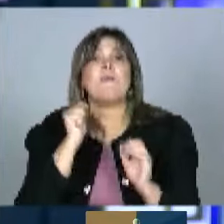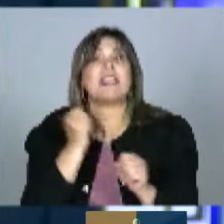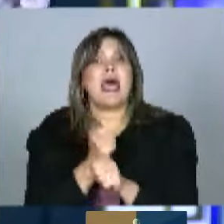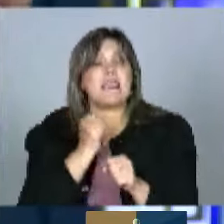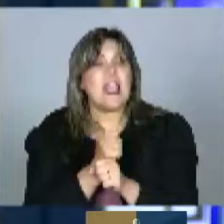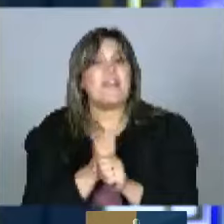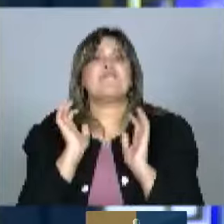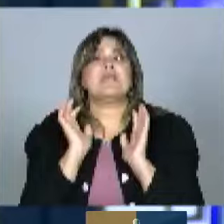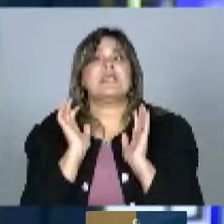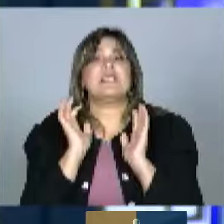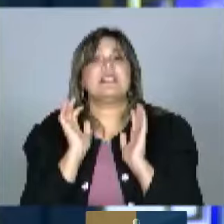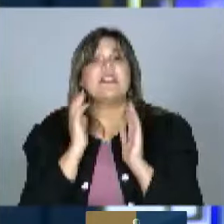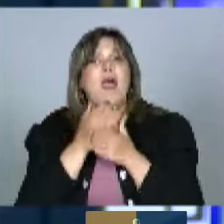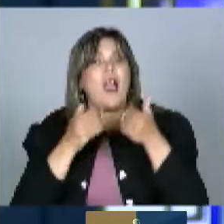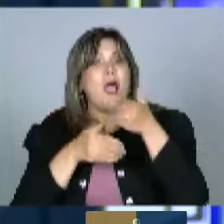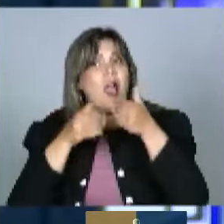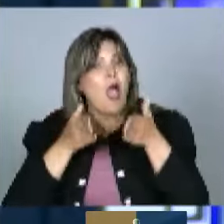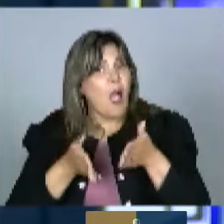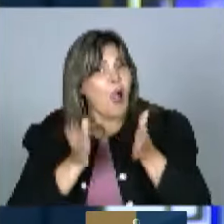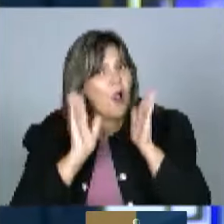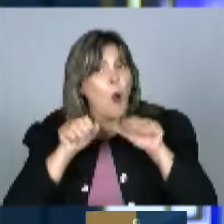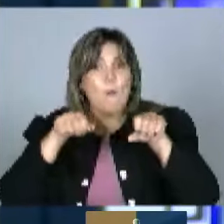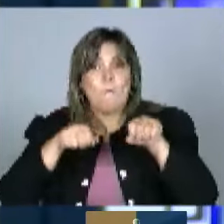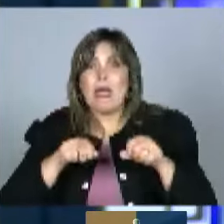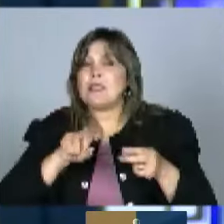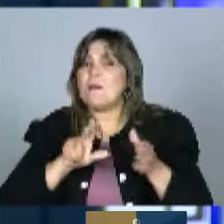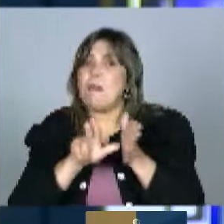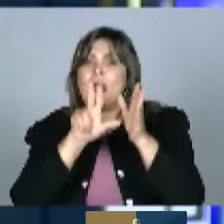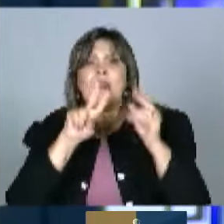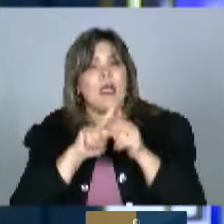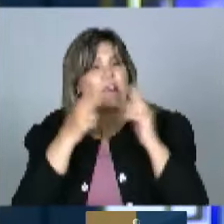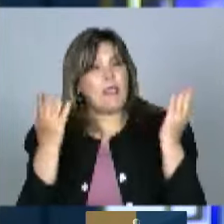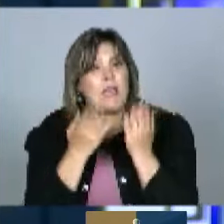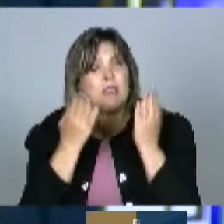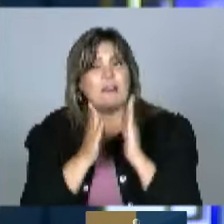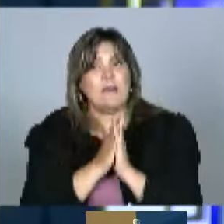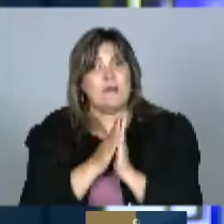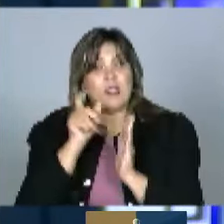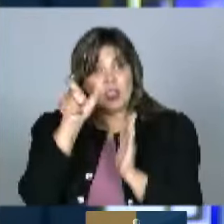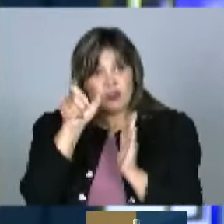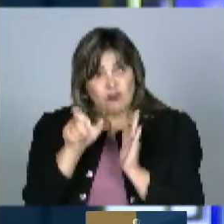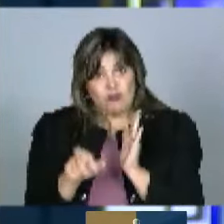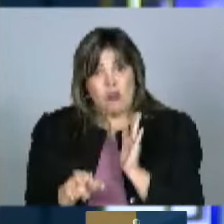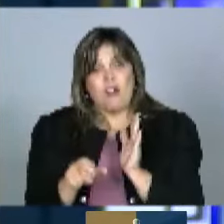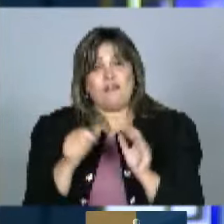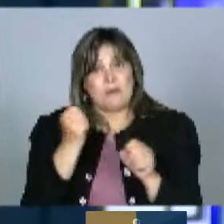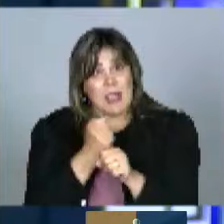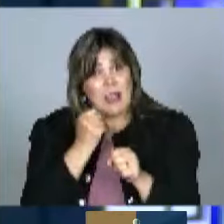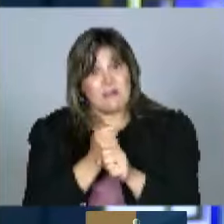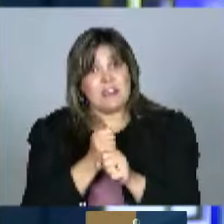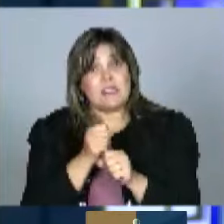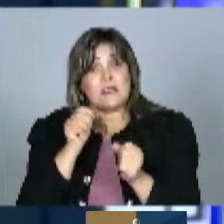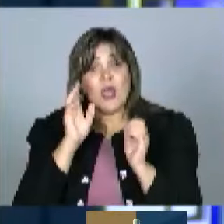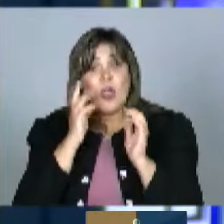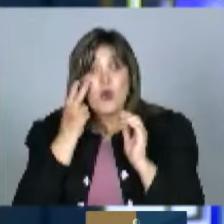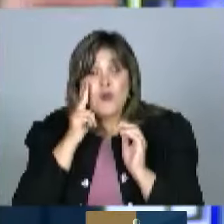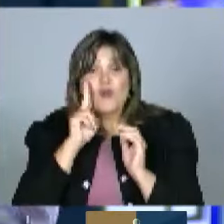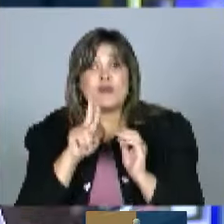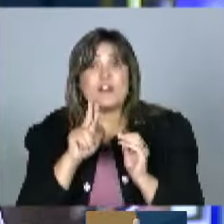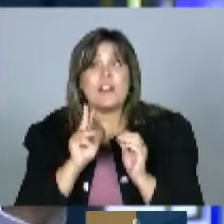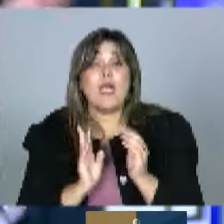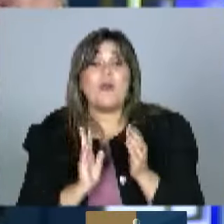مبلغ على خلافه الكلام ده يقى قاضي التنفيذ بيجي قدامه قضايا الخاصه بالتنفيذ له